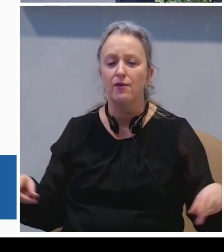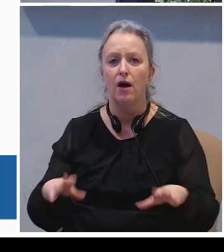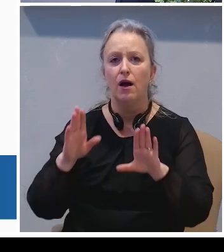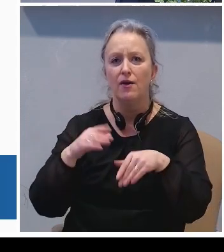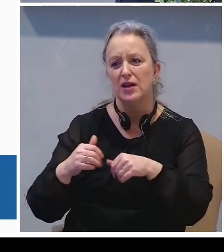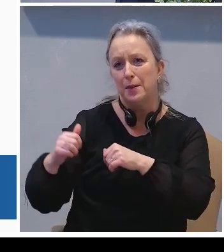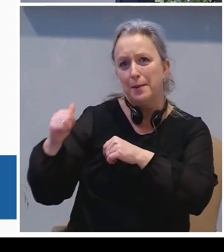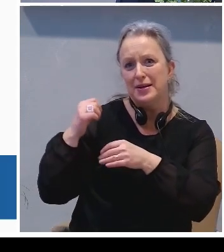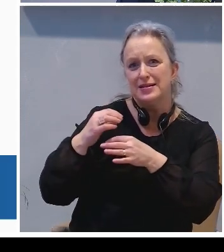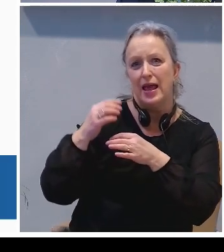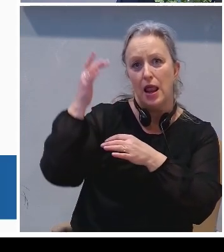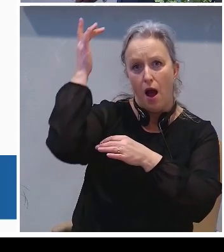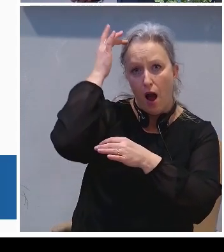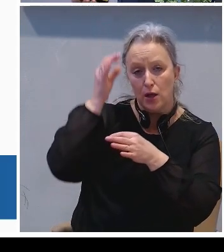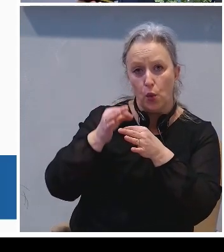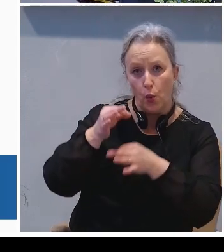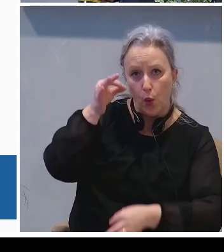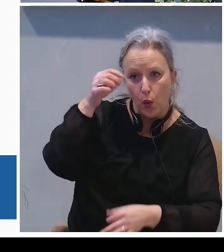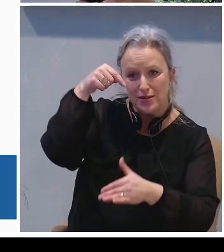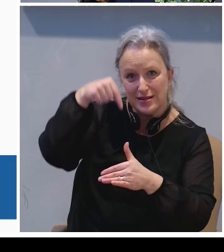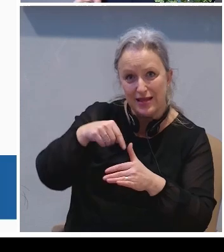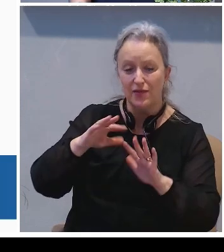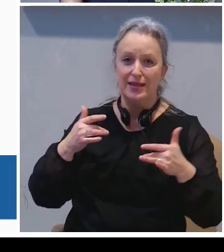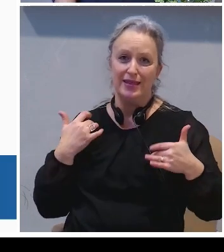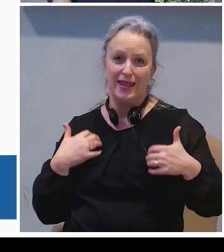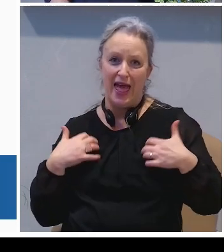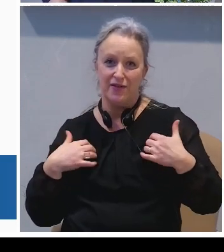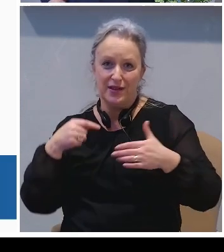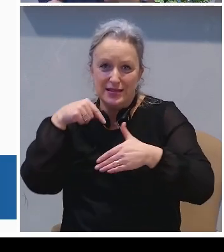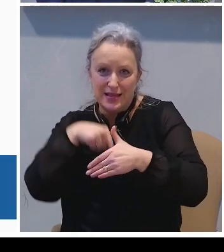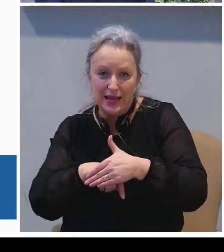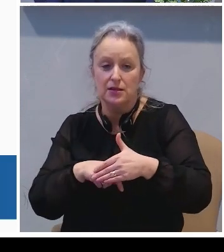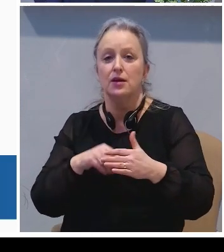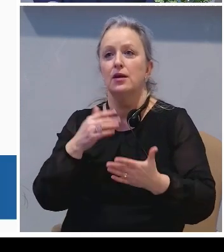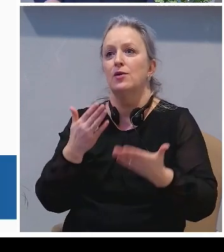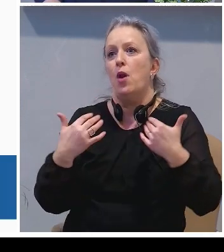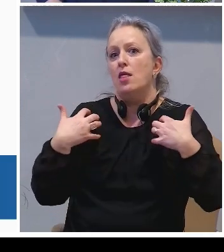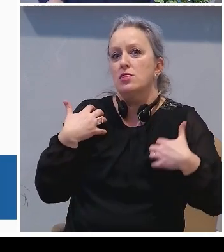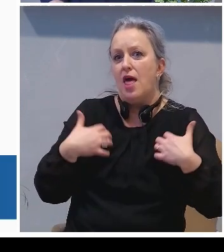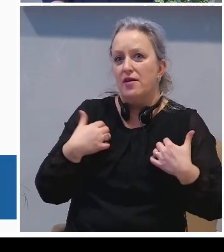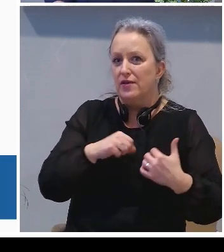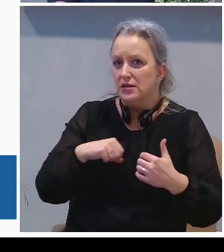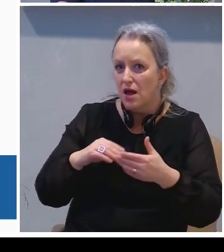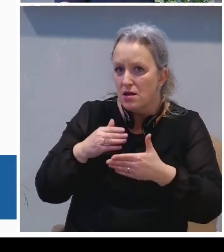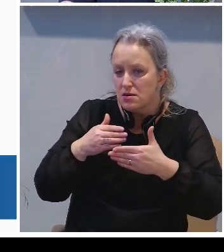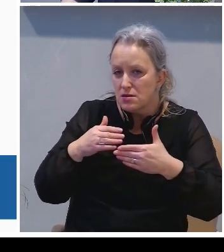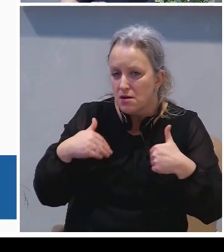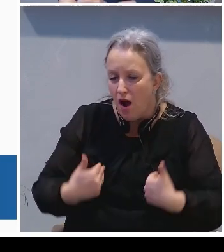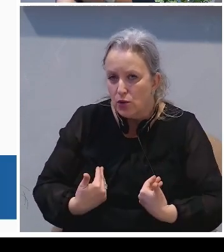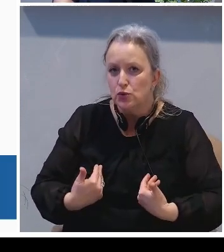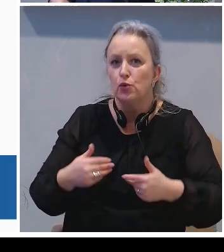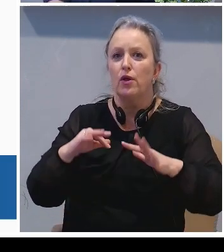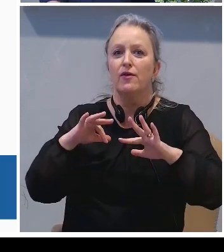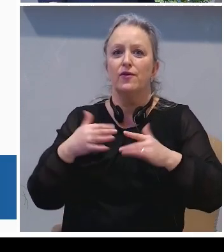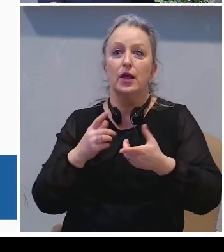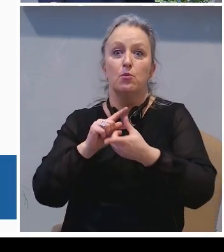ainult disease selja can närvis involve endas, very different võib points of olla see närv damage. kahjustunud, The damage can võib occur in the olla spinal